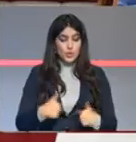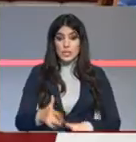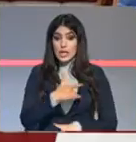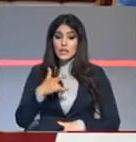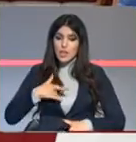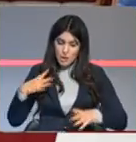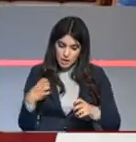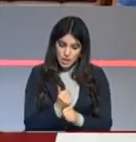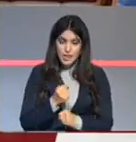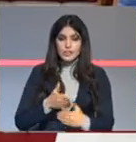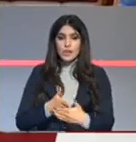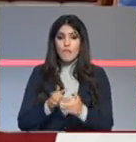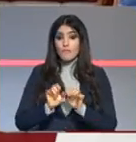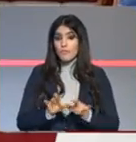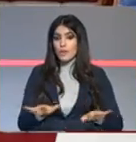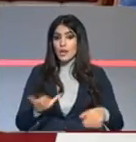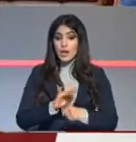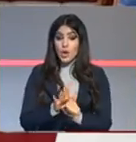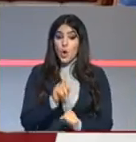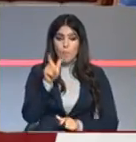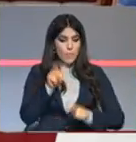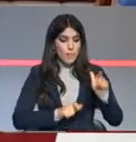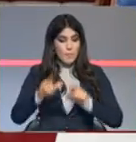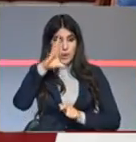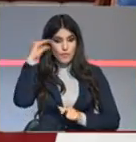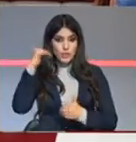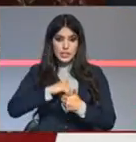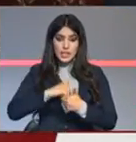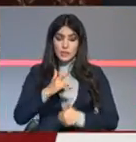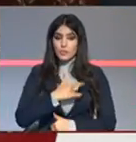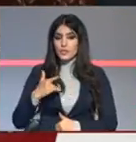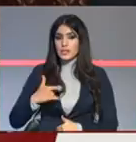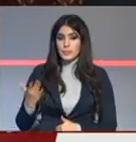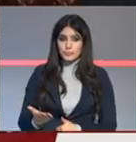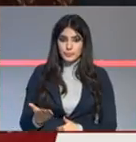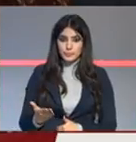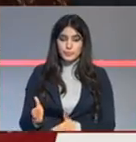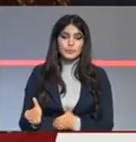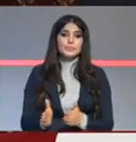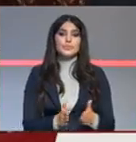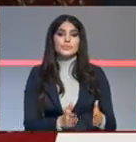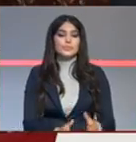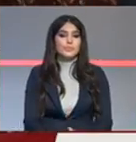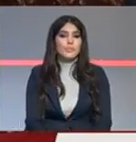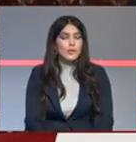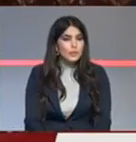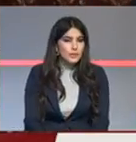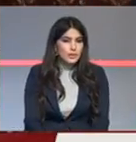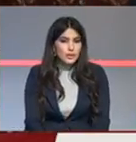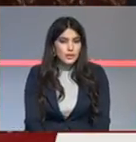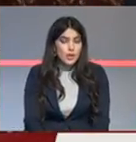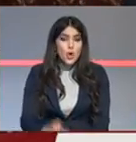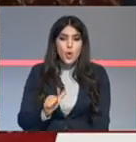نجح في التصدي لهذا الوباء بفضل كفاءات مختلف خطوطه. رأينا كيف تضافرت جهود الخط الأول